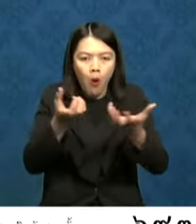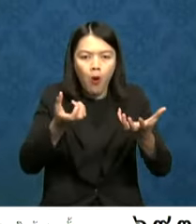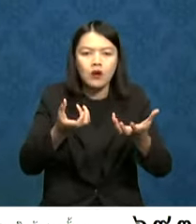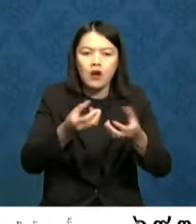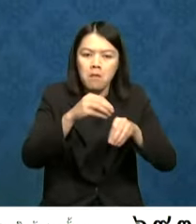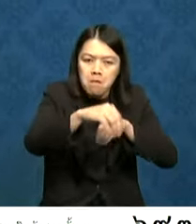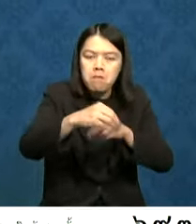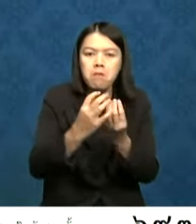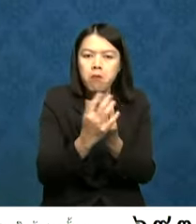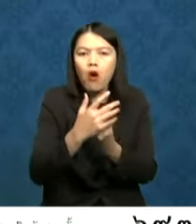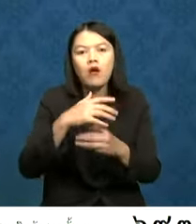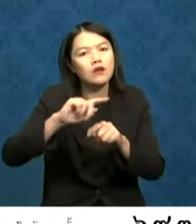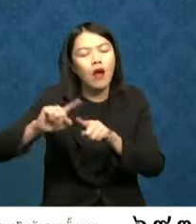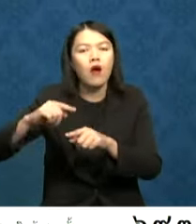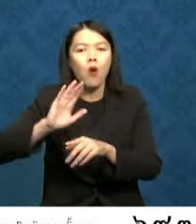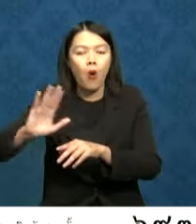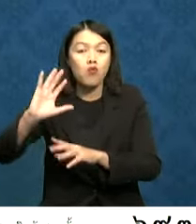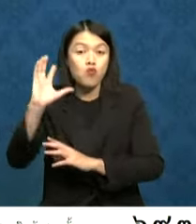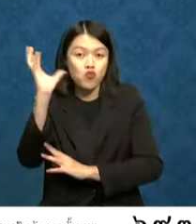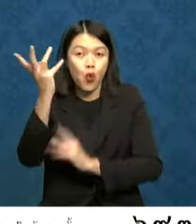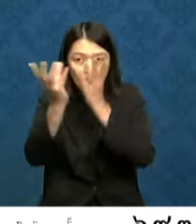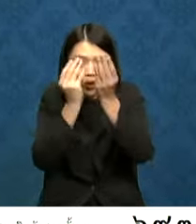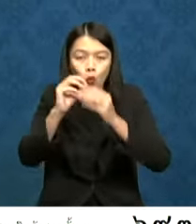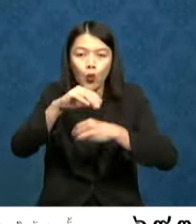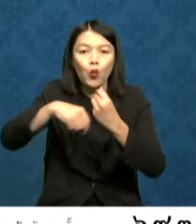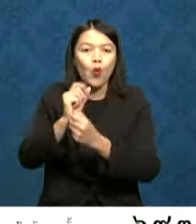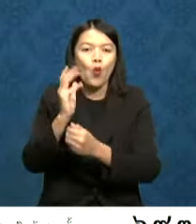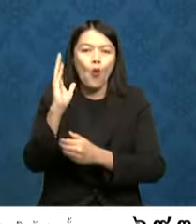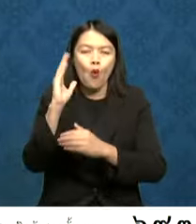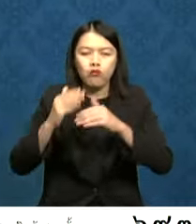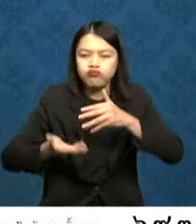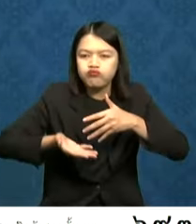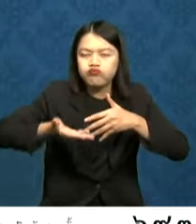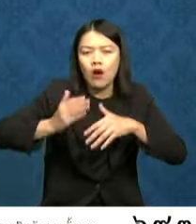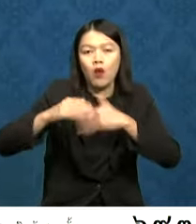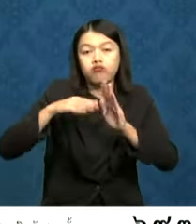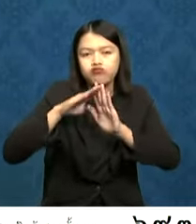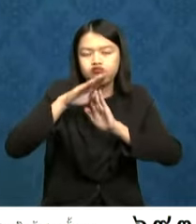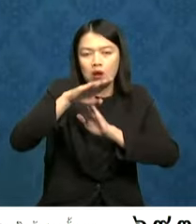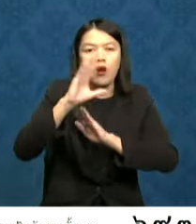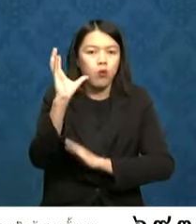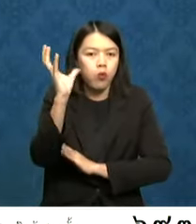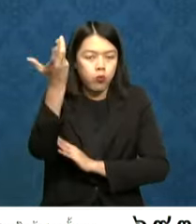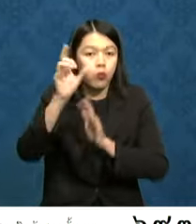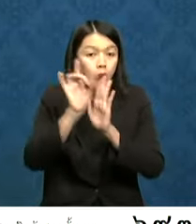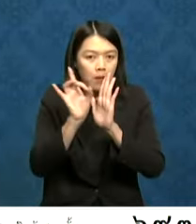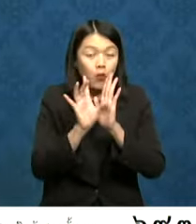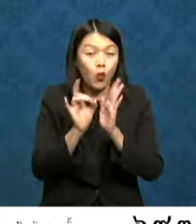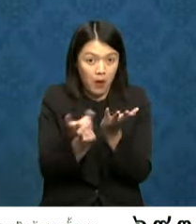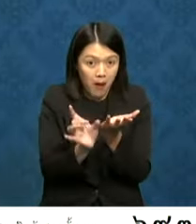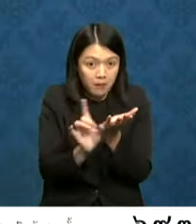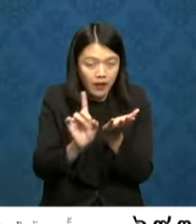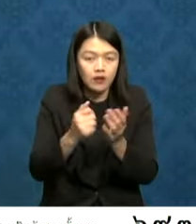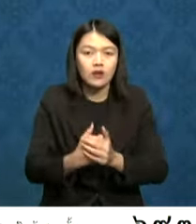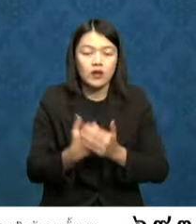การเกษตรการเรียนรู้เท่าทันโลกและเศรษฐกิจที่เติบโตแบบมีคุณภาพคำว่าเติบโตแบบคุณภาพของพวกเราหมายความ